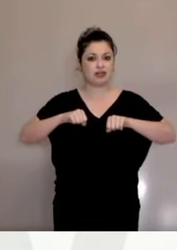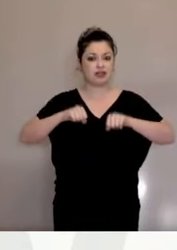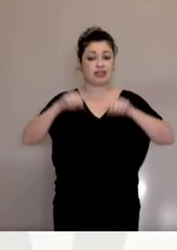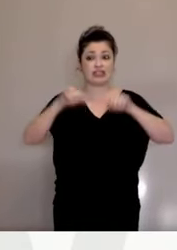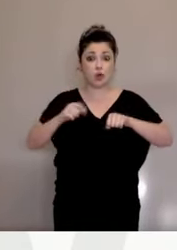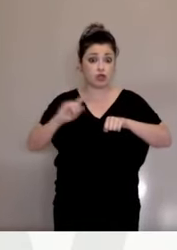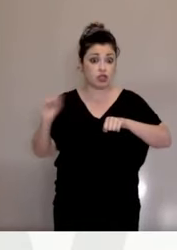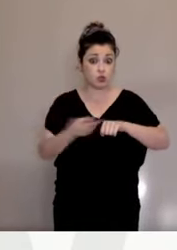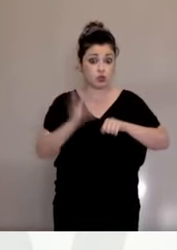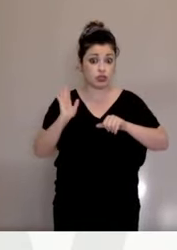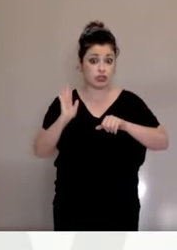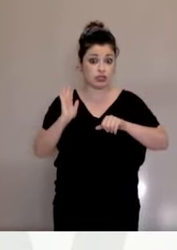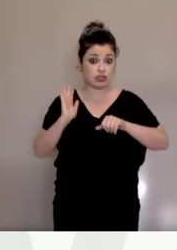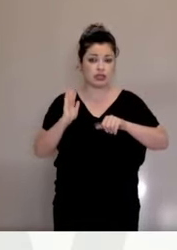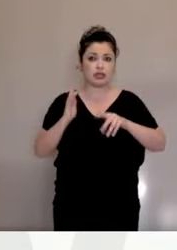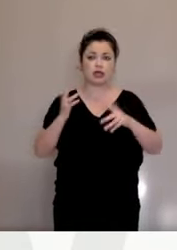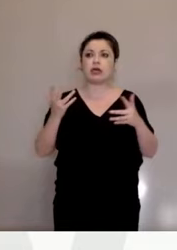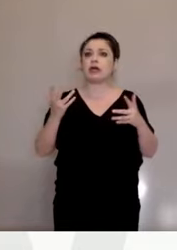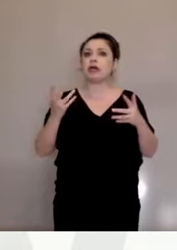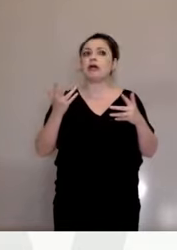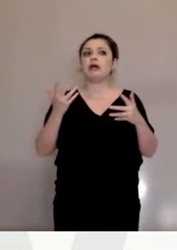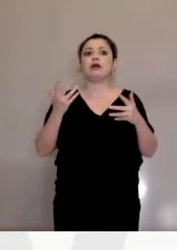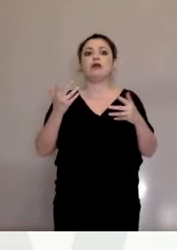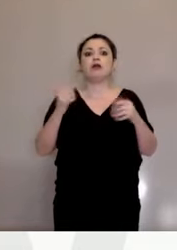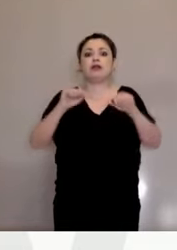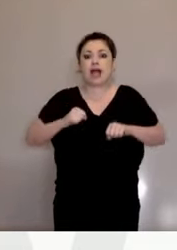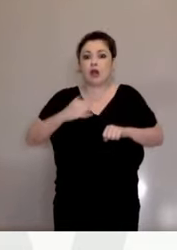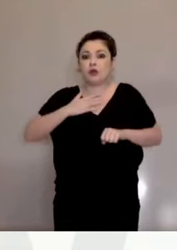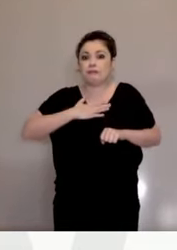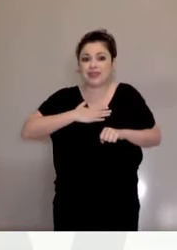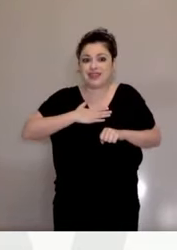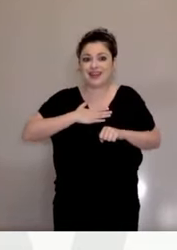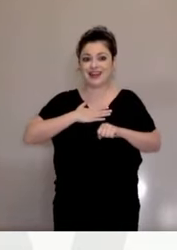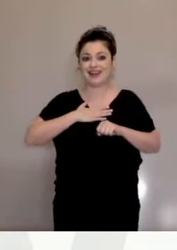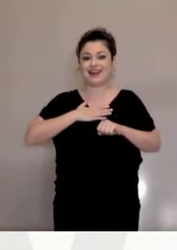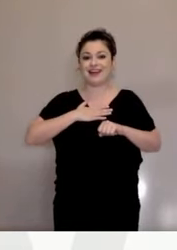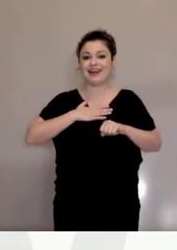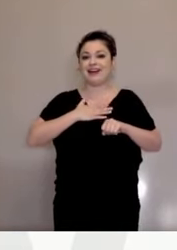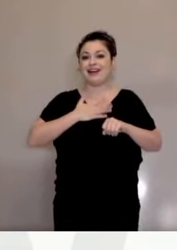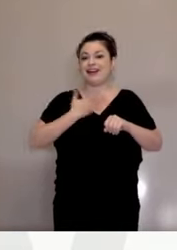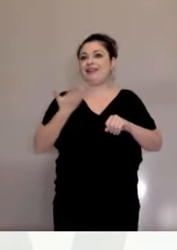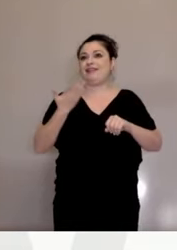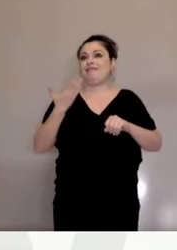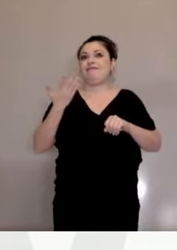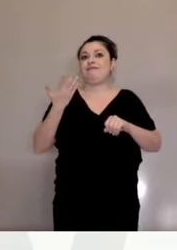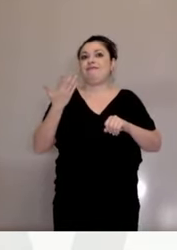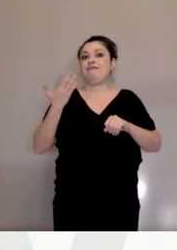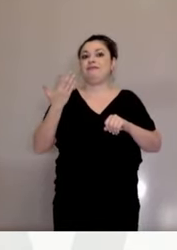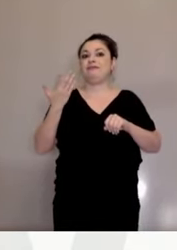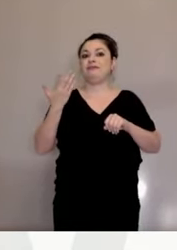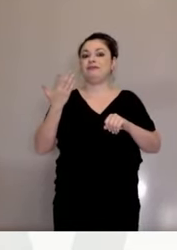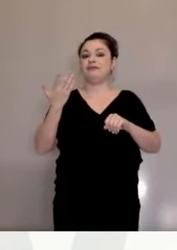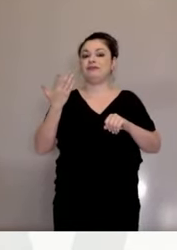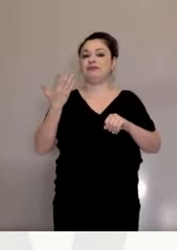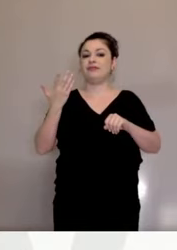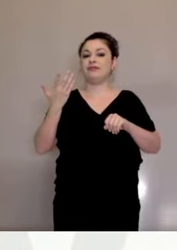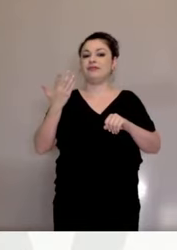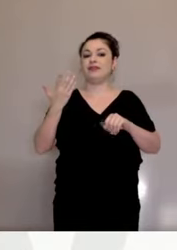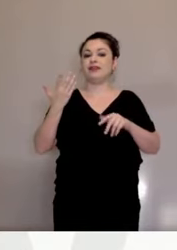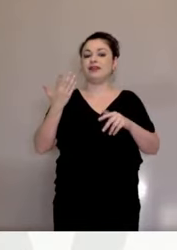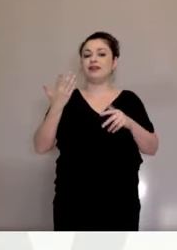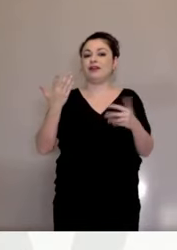di tutti, e quando si tratta della mia salute aussi bien che